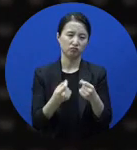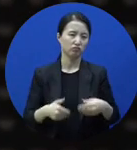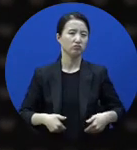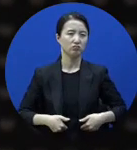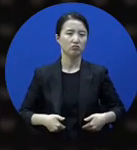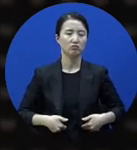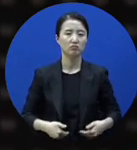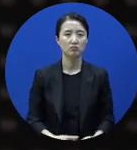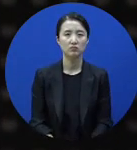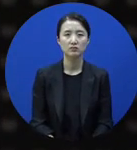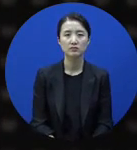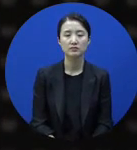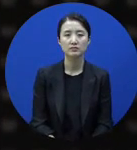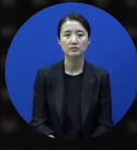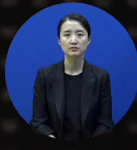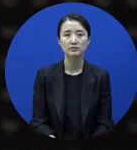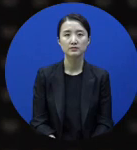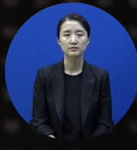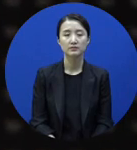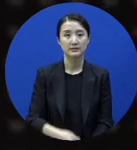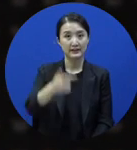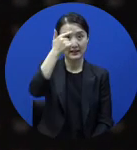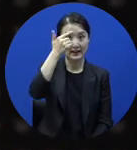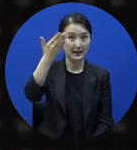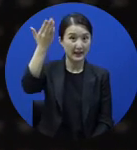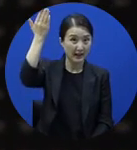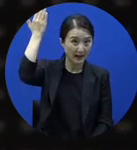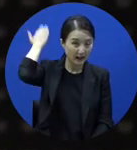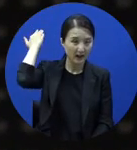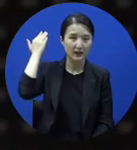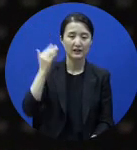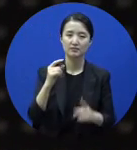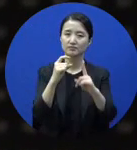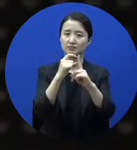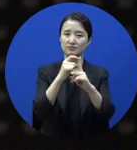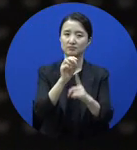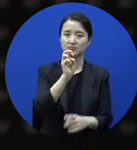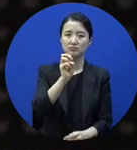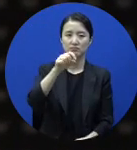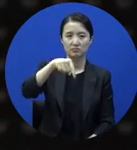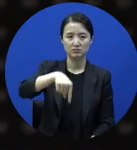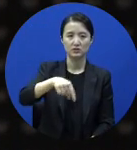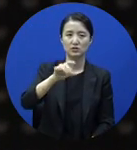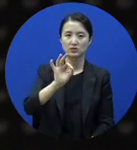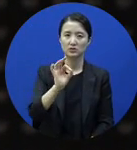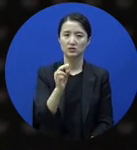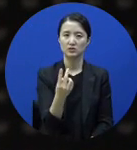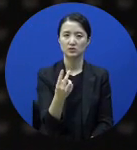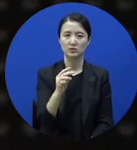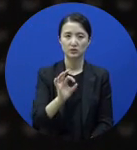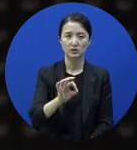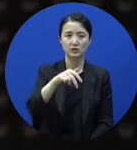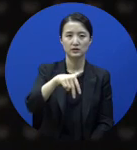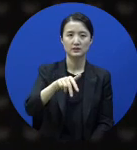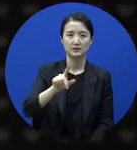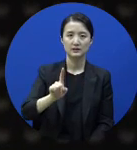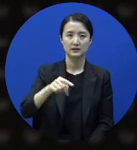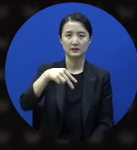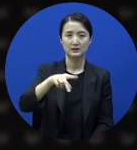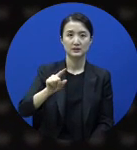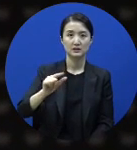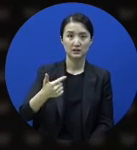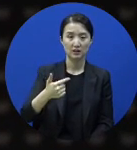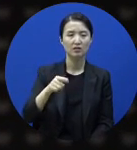무형자산이라는 예는 그렇게 크진 않았어요. 그동안 언급하지 않았었고 그냥 우리가 직업 하나 더 갖자 라는